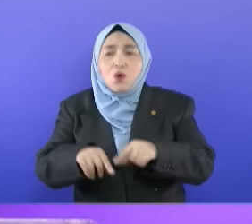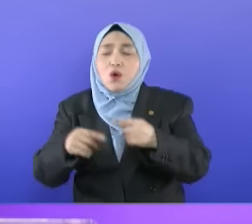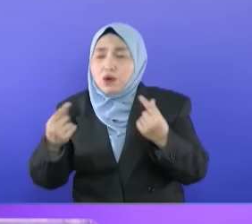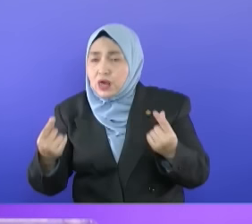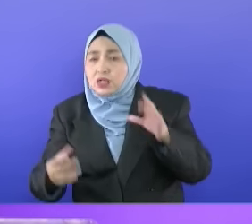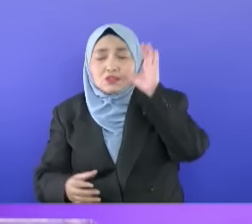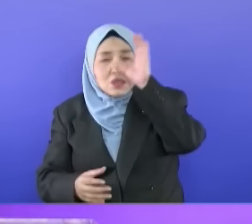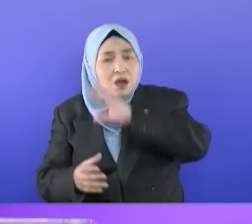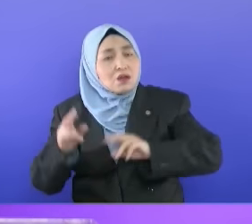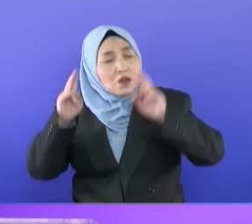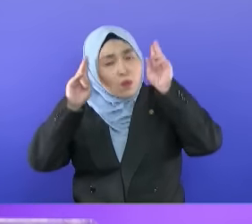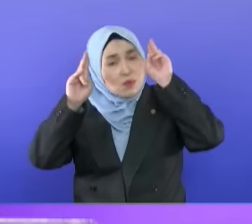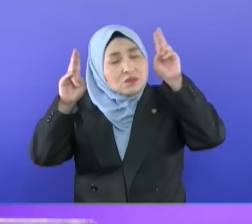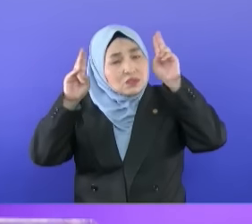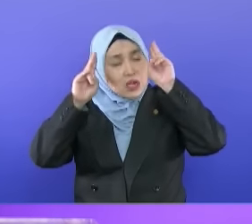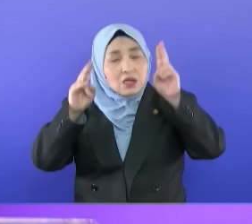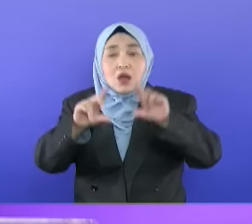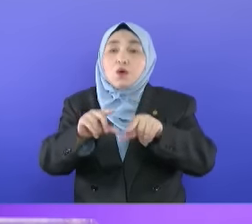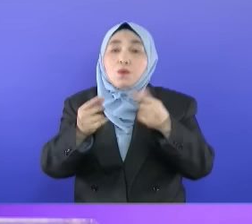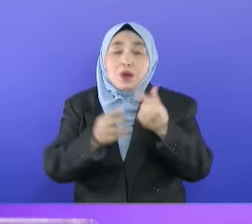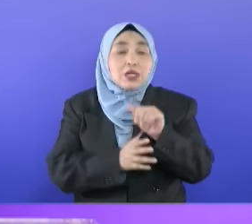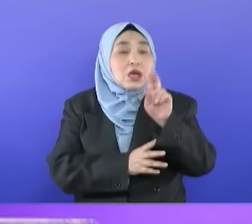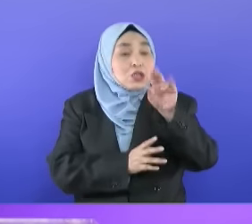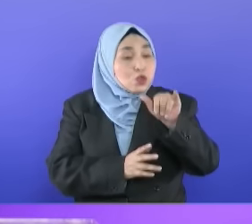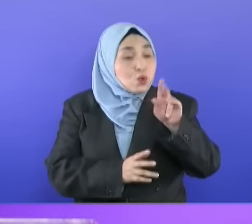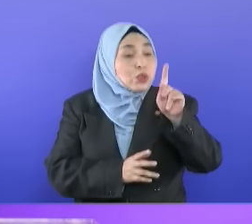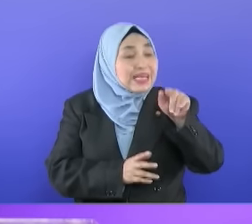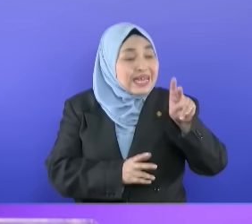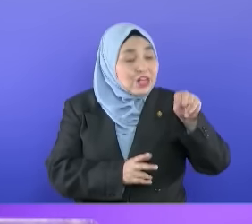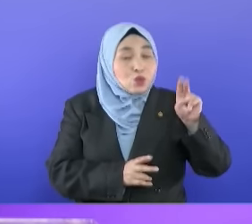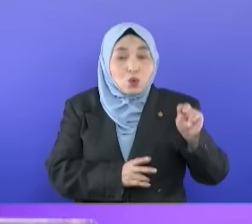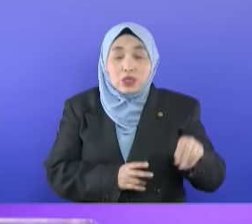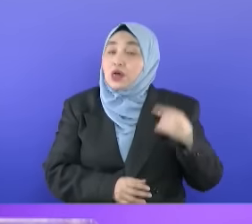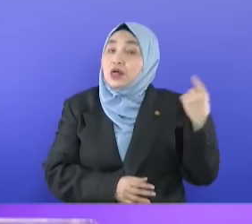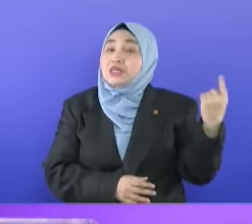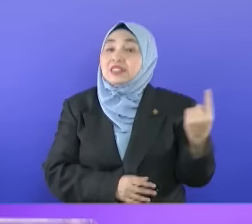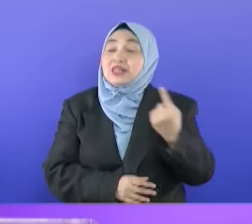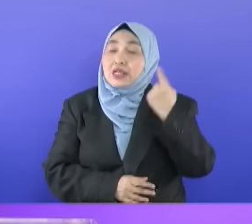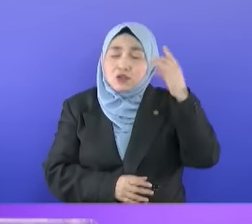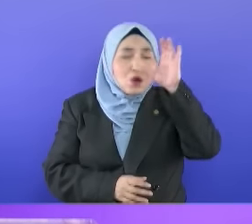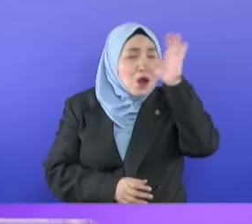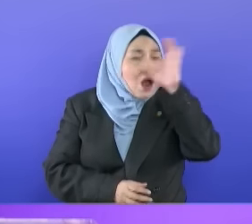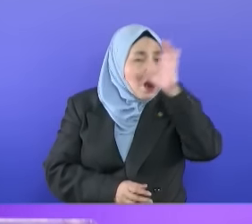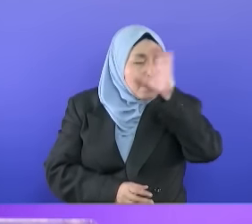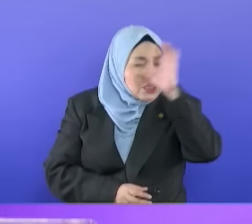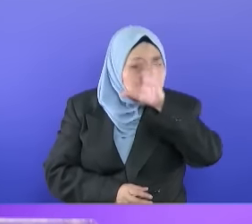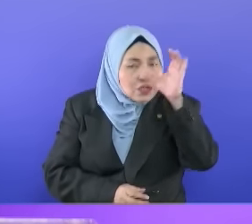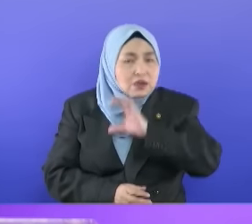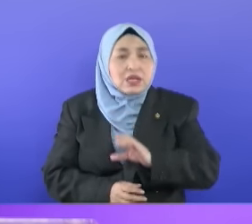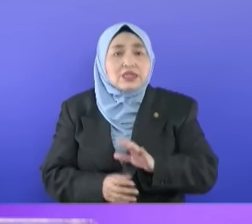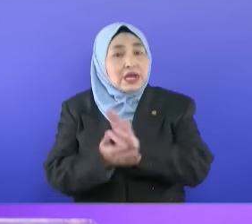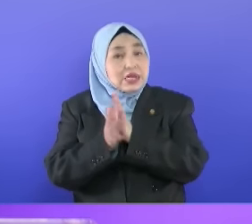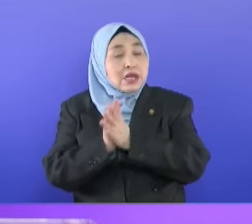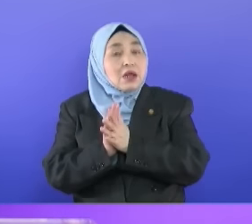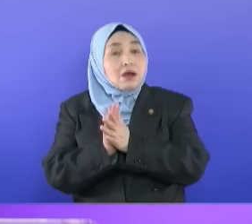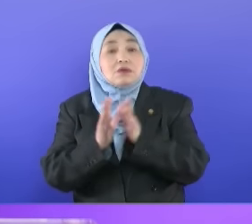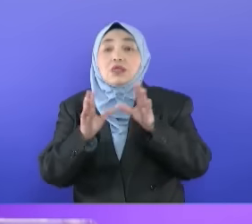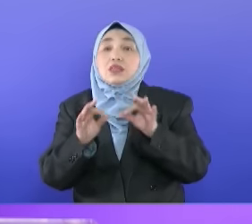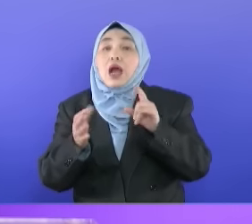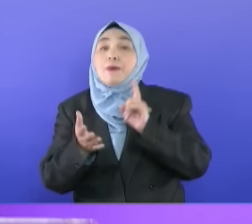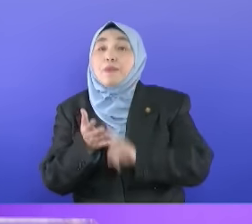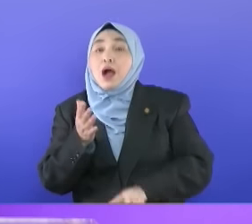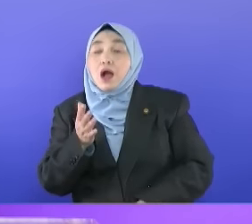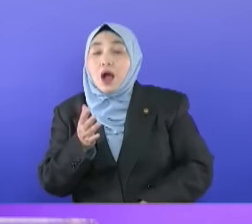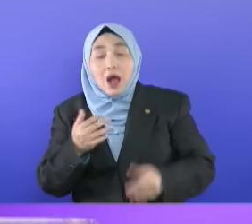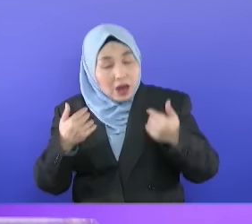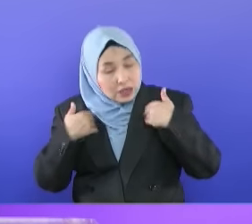cari Ustaz ini kumpulan you know ini maksudnya dalam pencarian pencarian jadi poin Apple poinnya